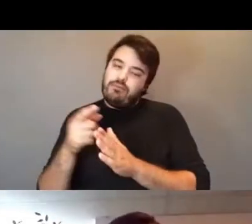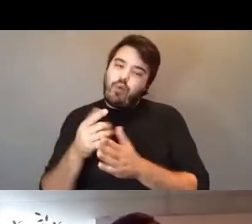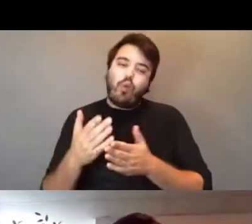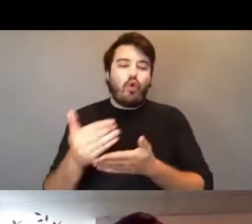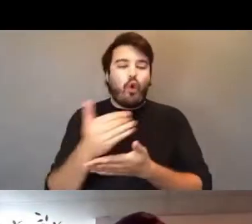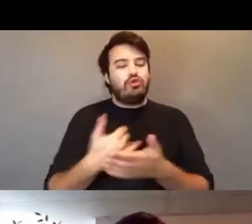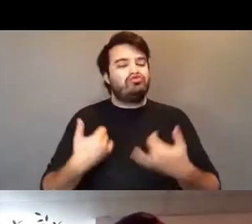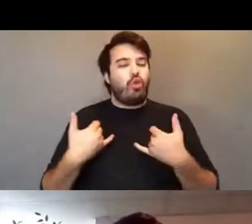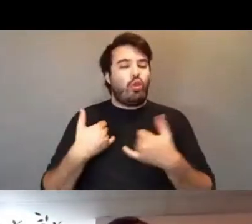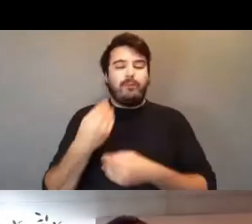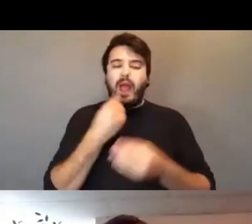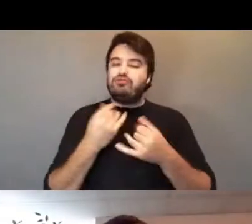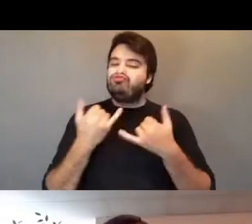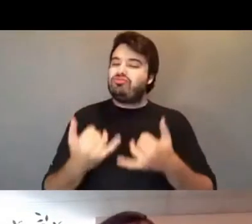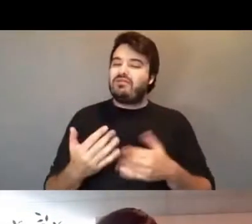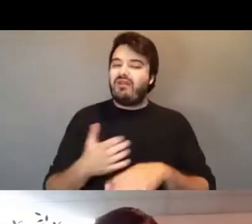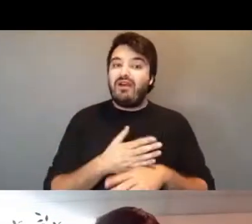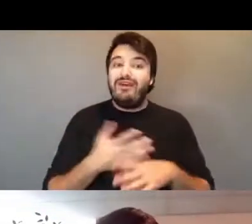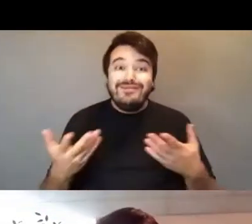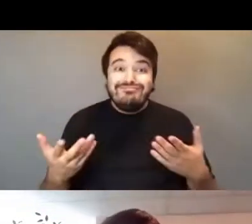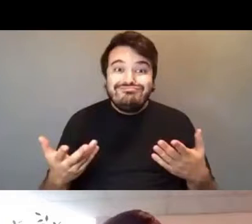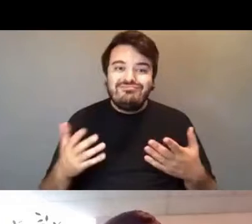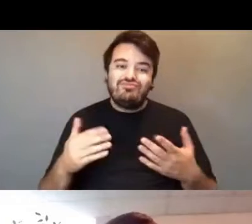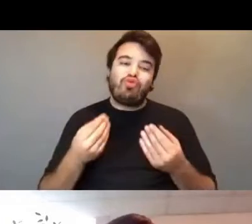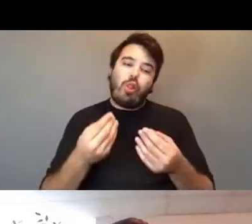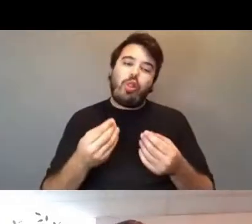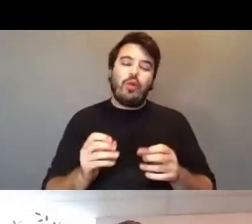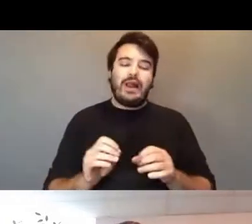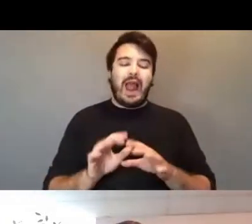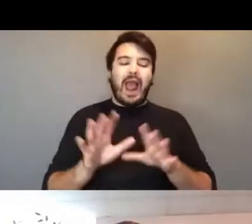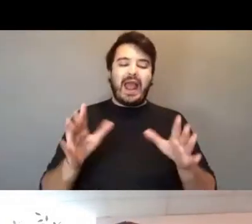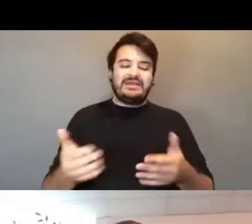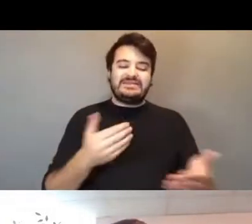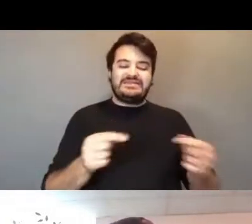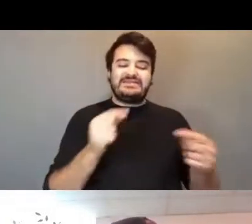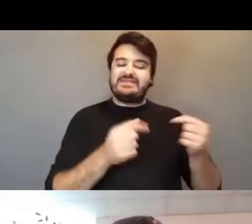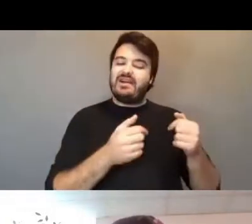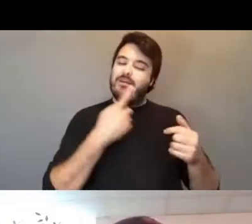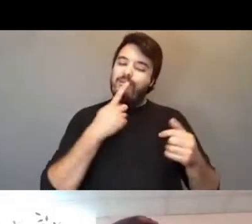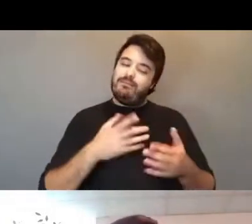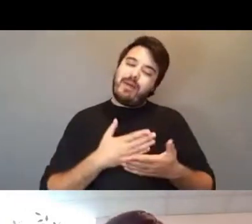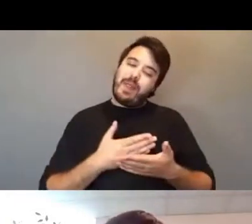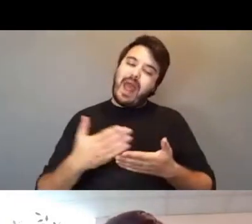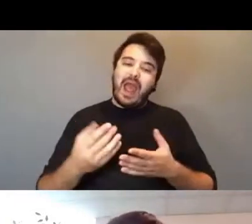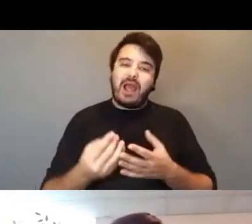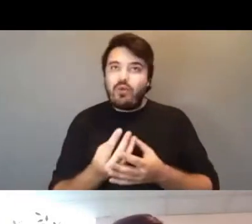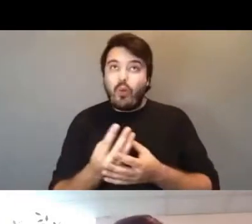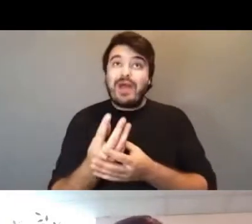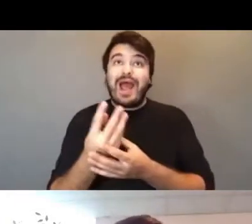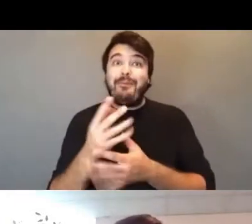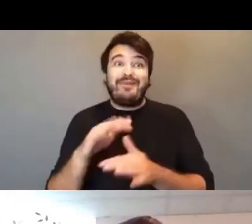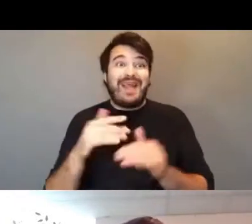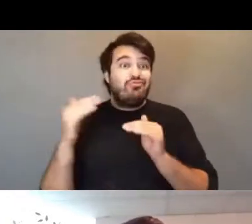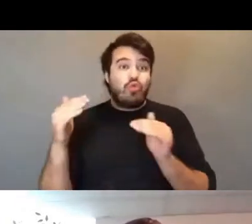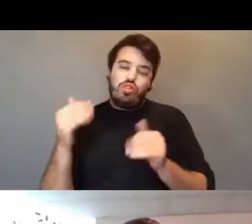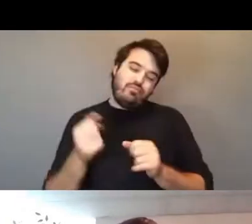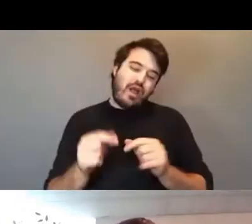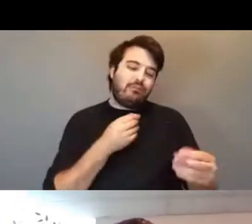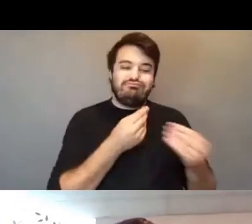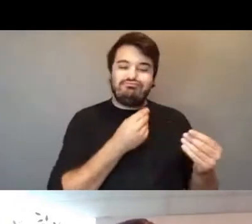manger. Donc, ça, c'est éclaircir pendant la culture de pendant la croissance de